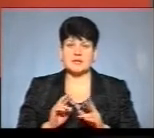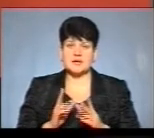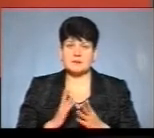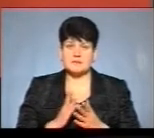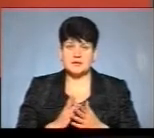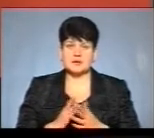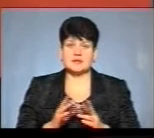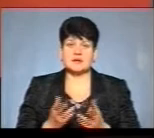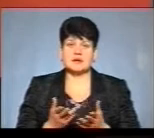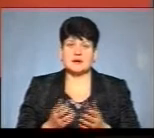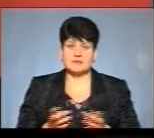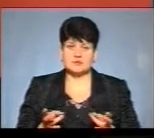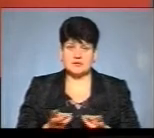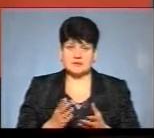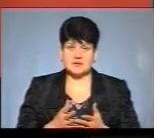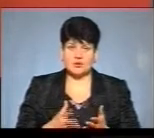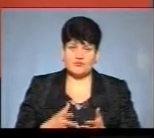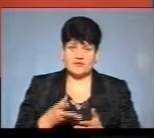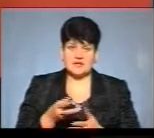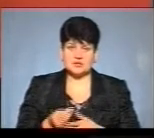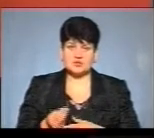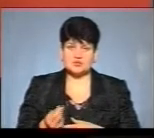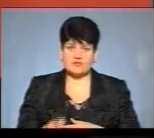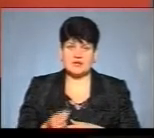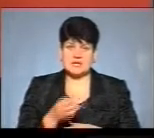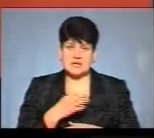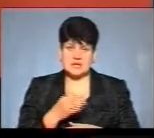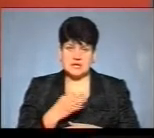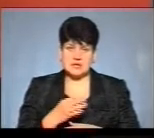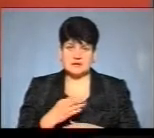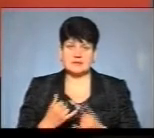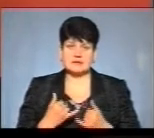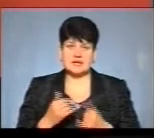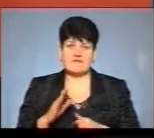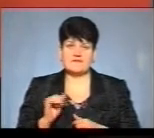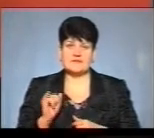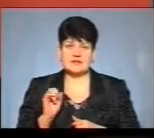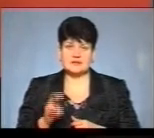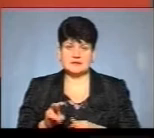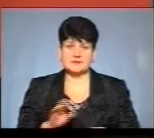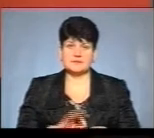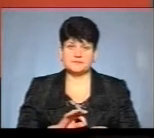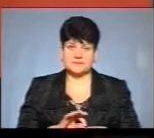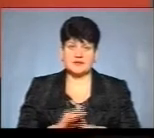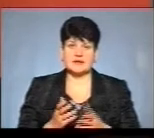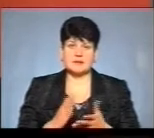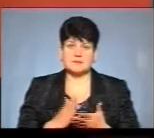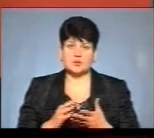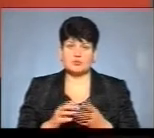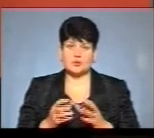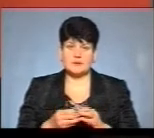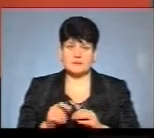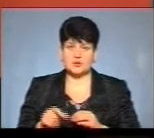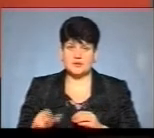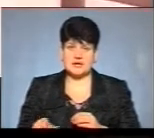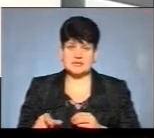Яка є потреба у фінансуванні ліків для ВІЛ-інфікованих, взагалі, які мають проблеми людей зі